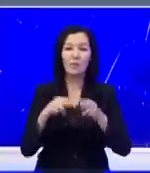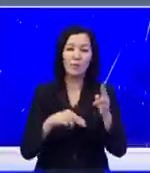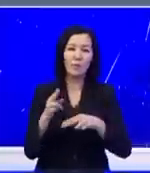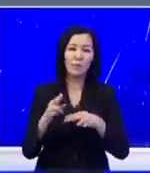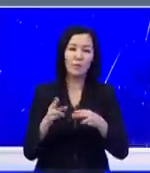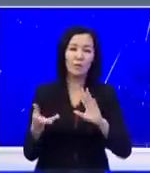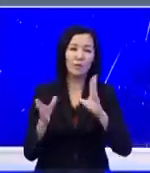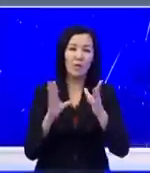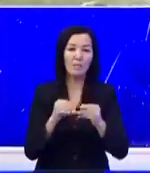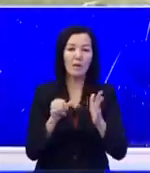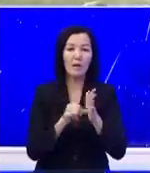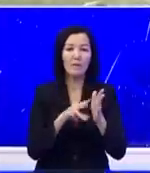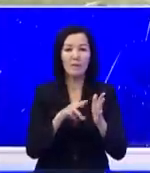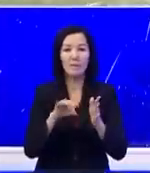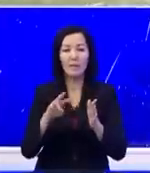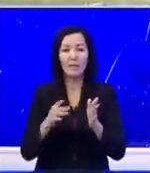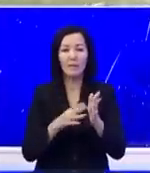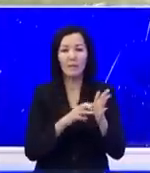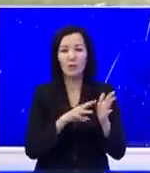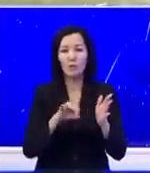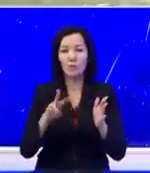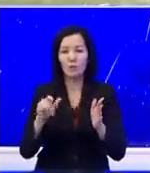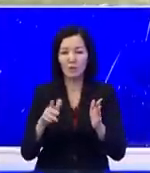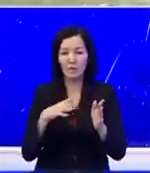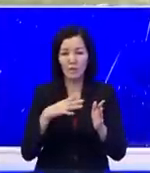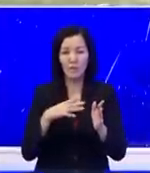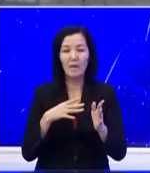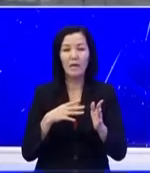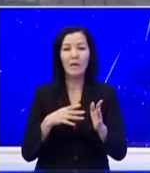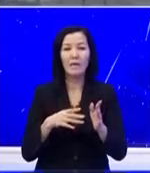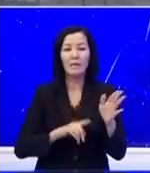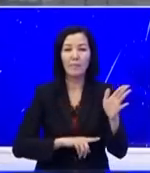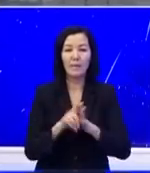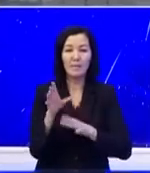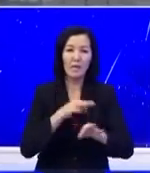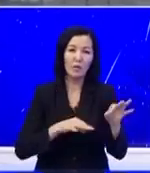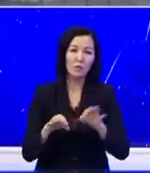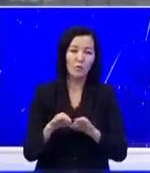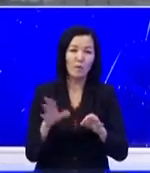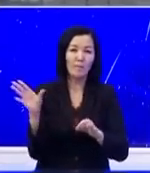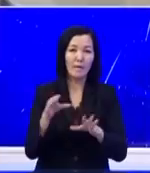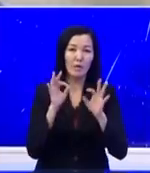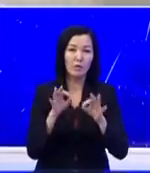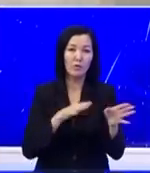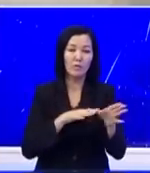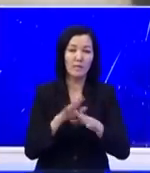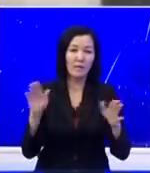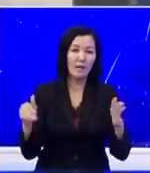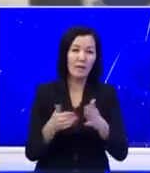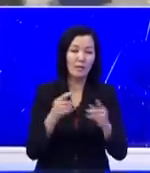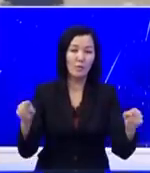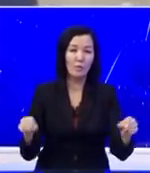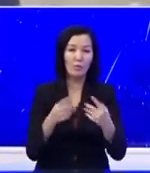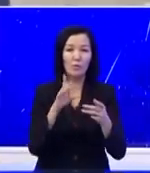жұмыстарының жалпы құны 6 миллиард 800 миллион теңгені құрап отыр. Қолға алған жобалар ойдағыдай жүзеге асса, қайта түлеп еңсе